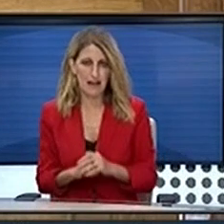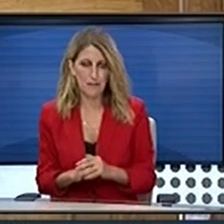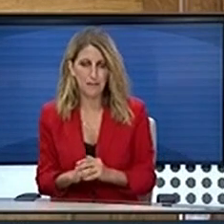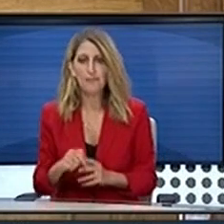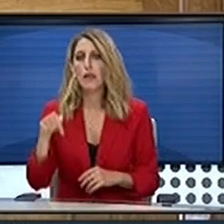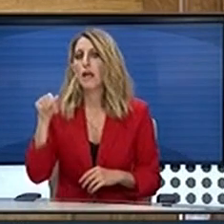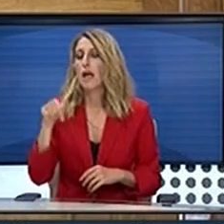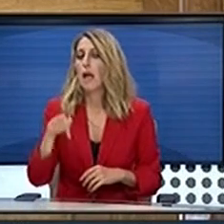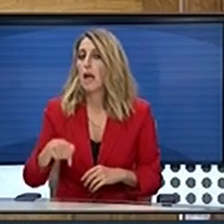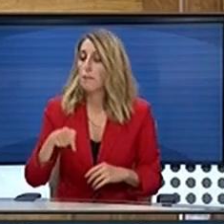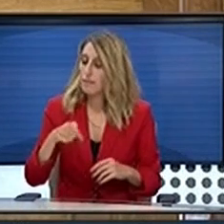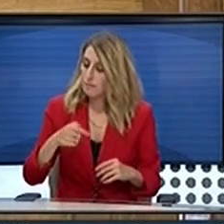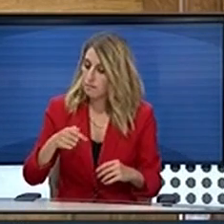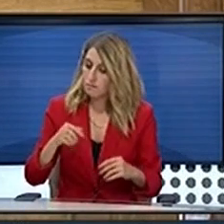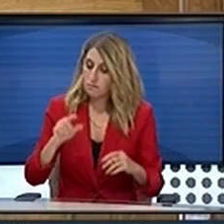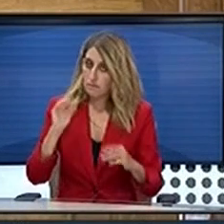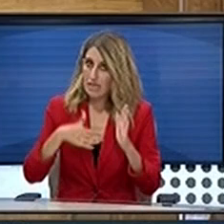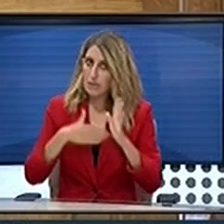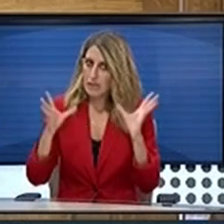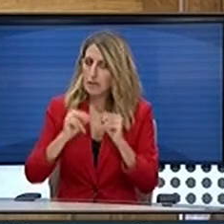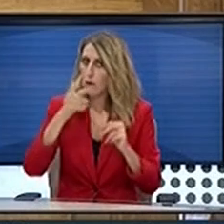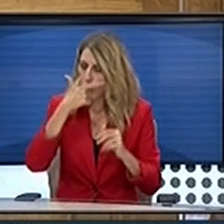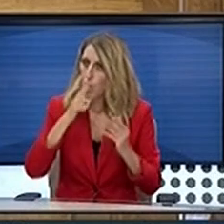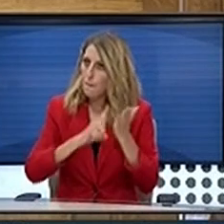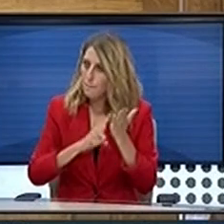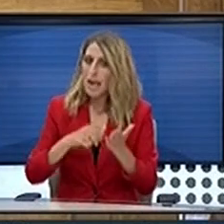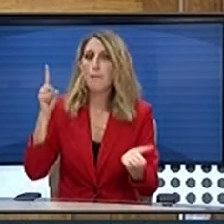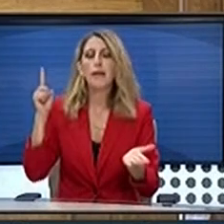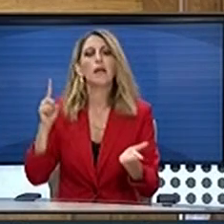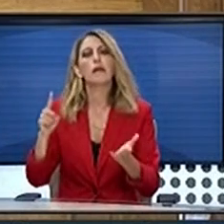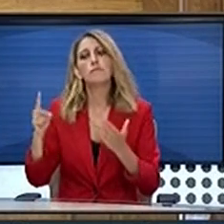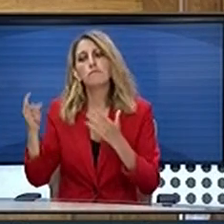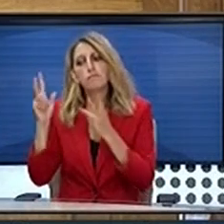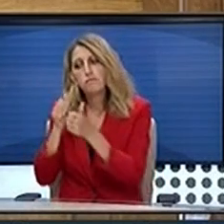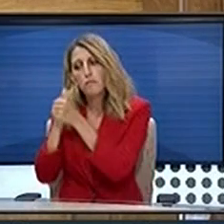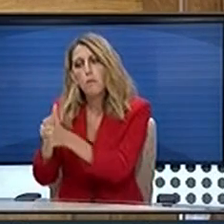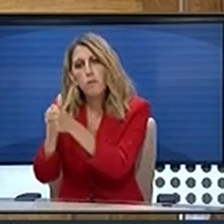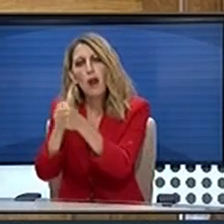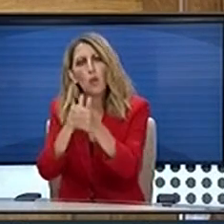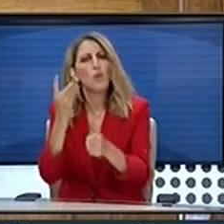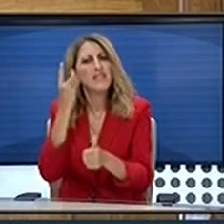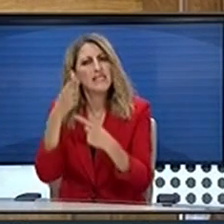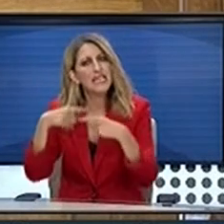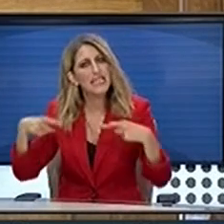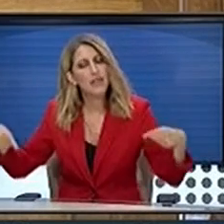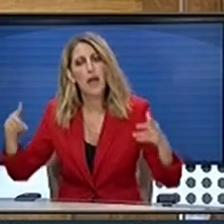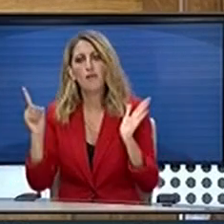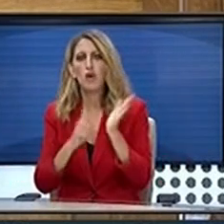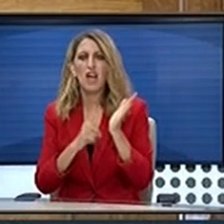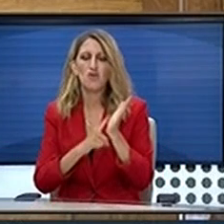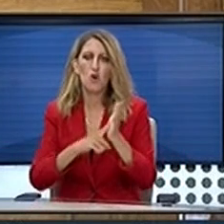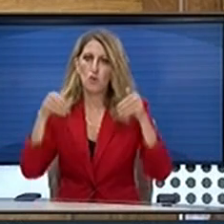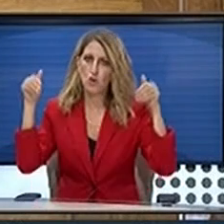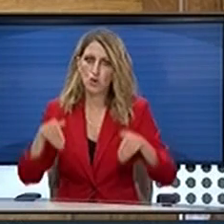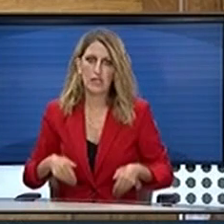δεν θα ακυρώνουν την Εθνική Συμβολή της Υπηρεσίας. Και πρόσθετες πρόνοιες προστασίας, ειδικά για τα δημόσια